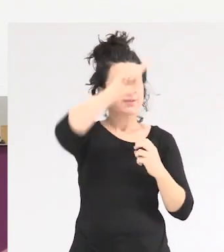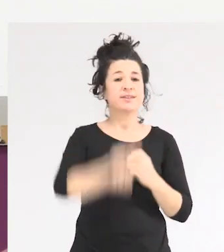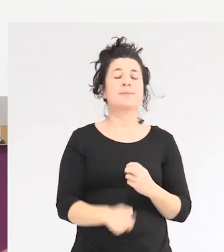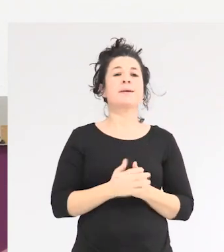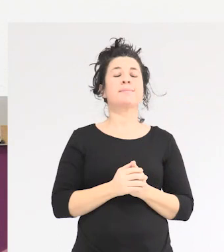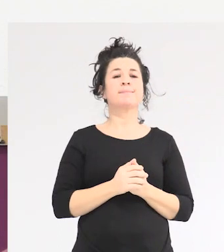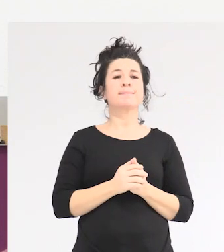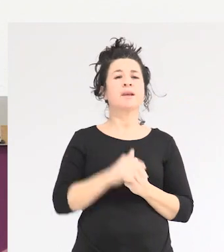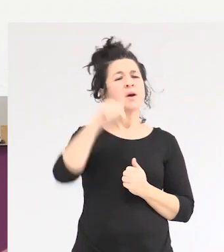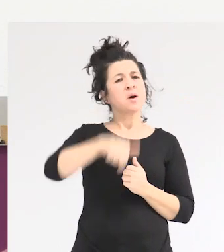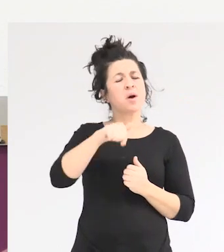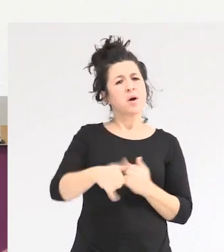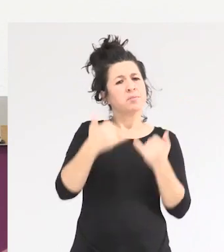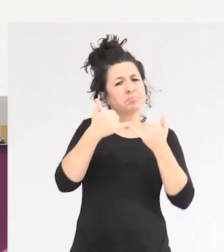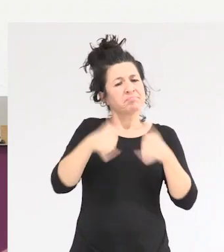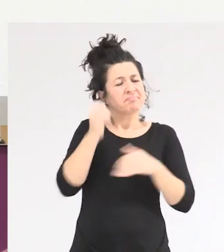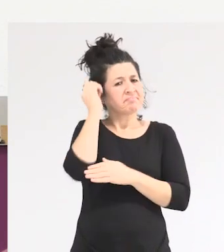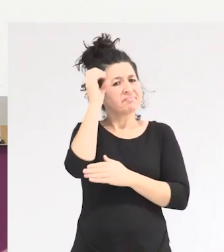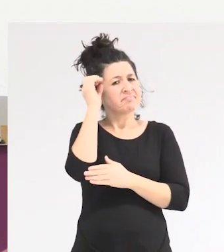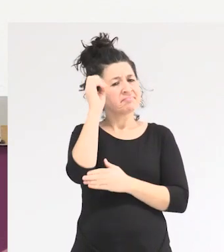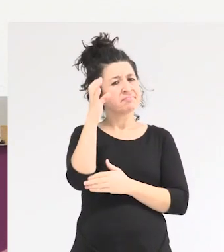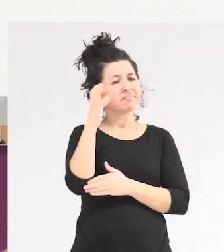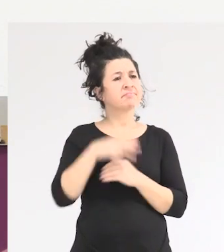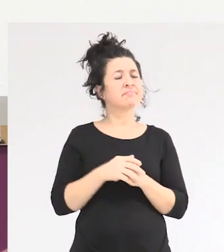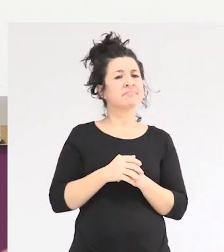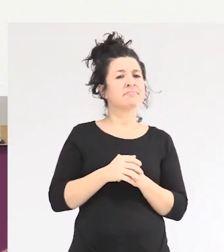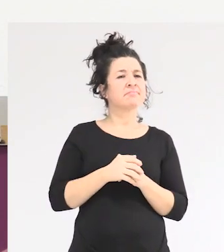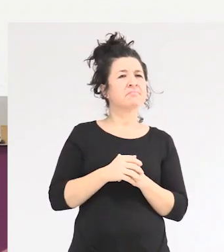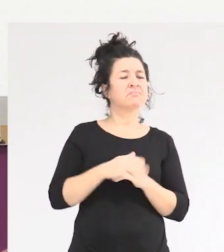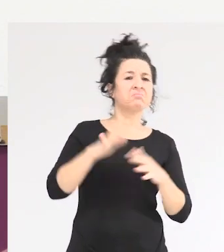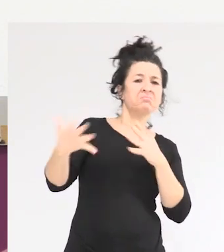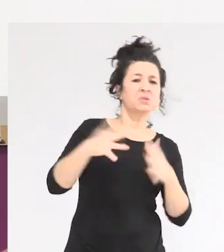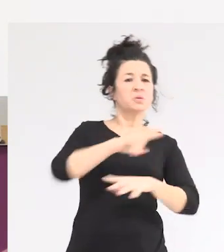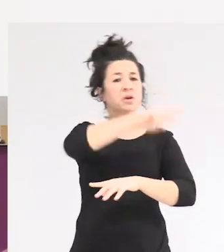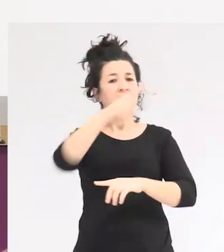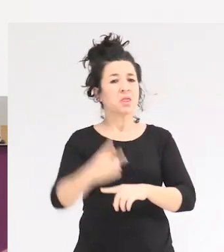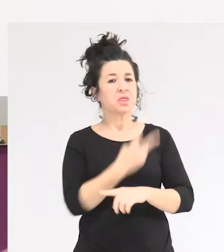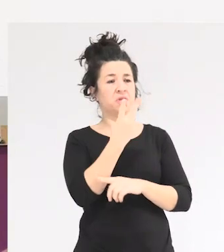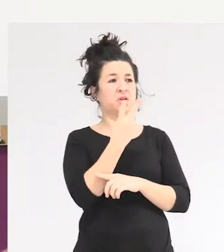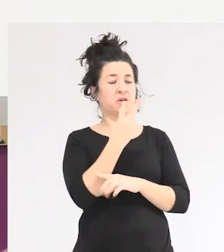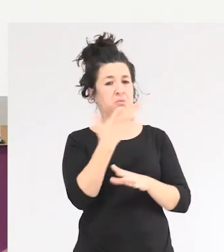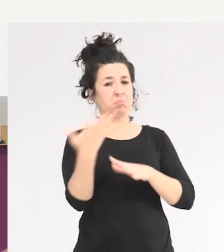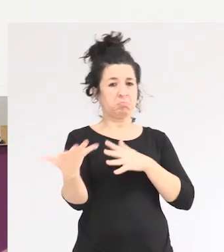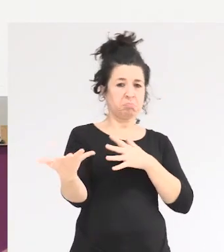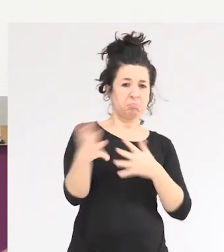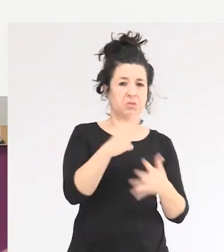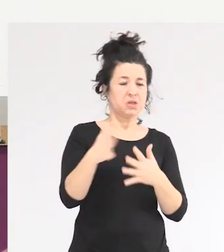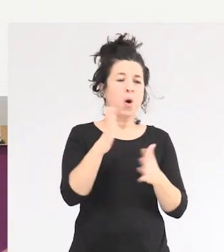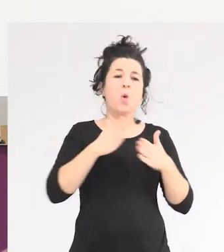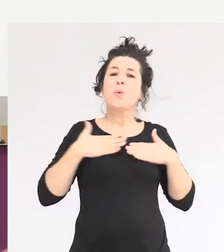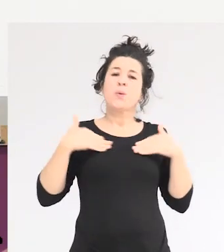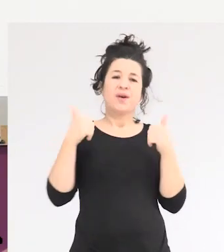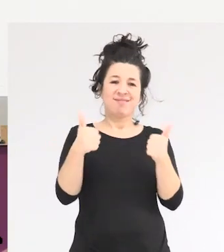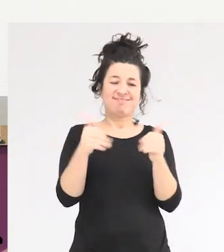Orduan gaurko ekitaldia izango da, bueno, bi orduko kontu bat egingo dugu Gehienez. edo nahi duzen